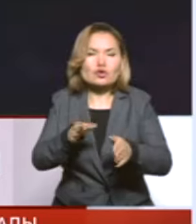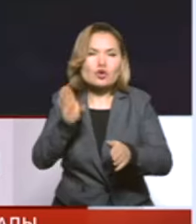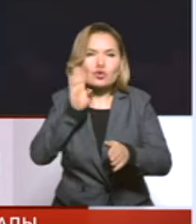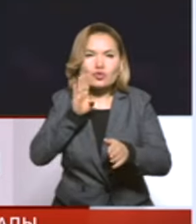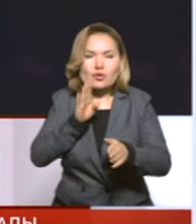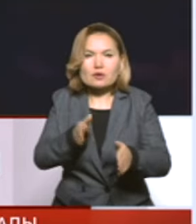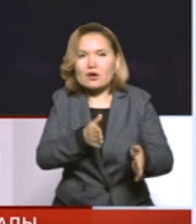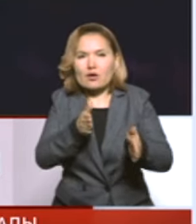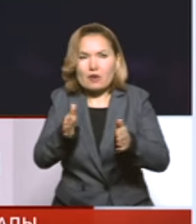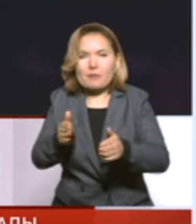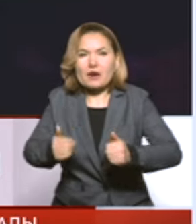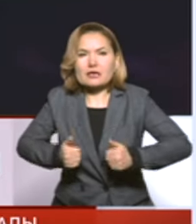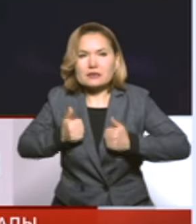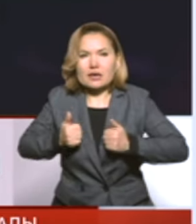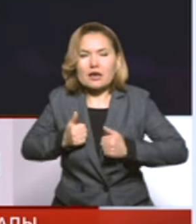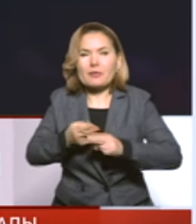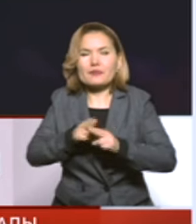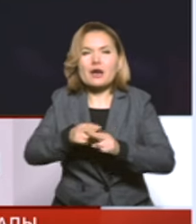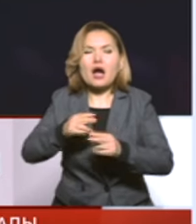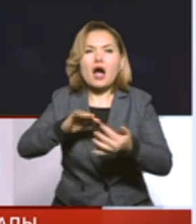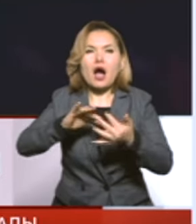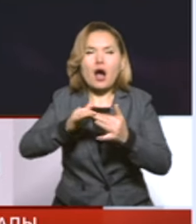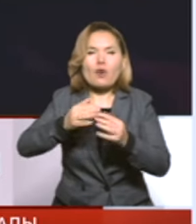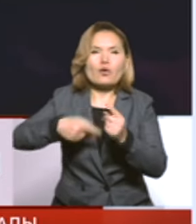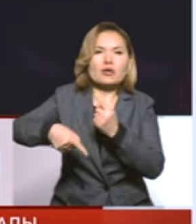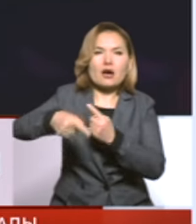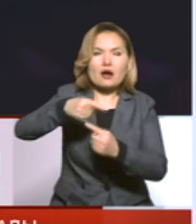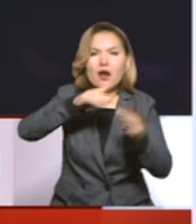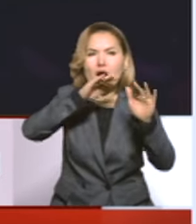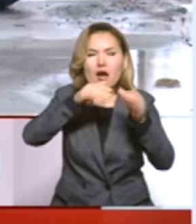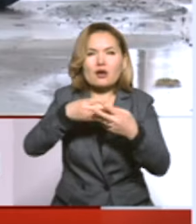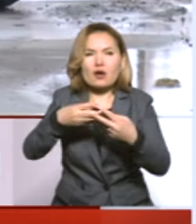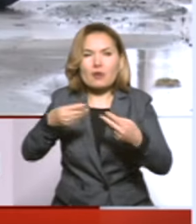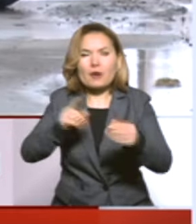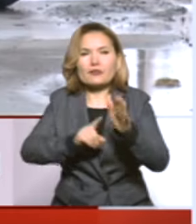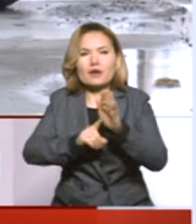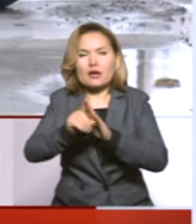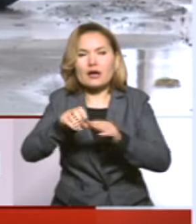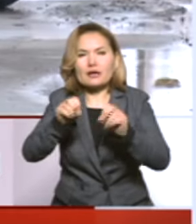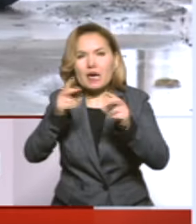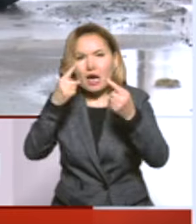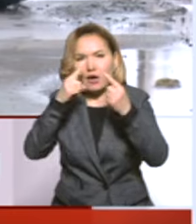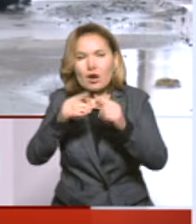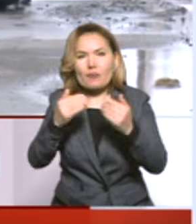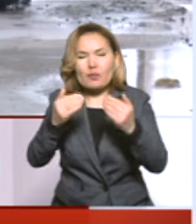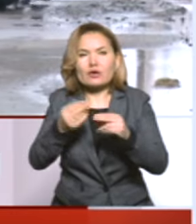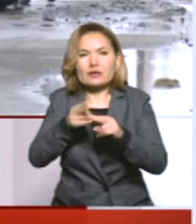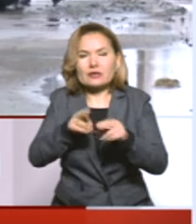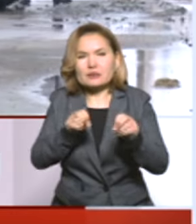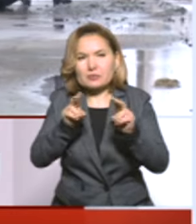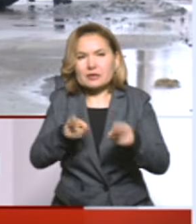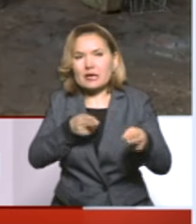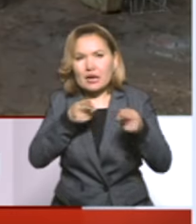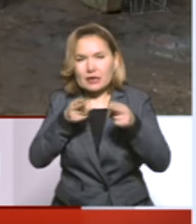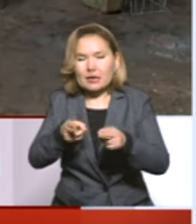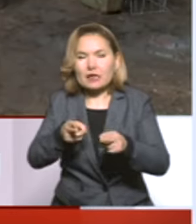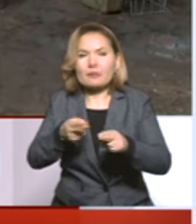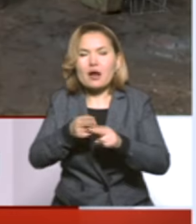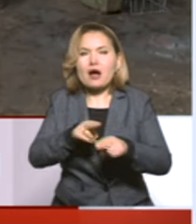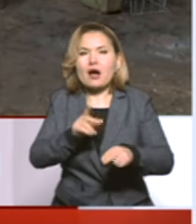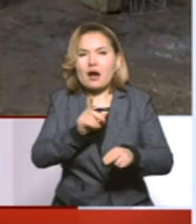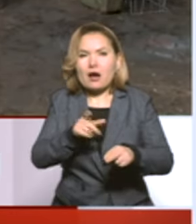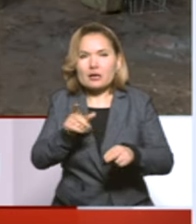бұруға әрекеттенген. Ауылдың айналасында ермеген қар әлі көп, секемсейілген жоқ. Арнайы техника бүгін ғана жетті, дейді ауыл